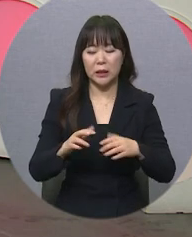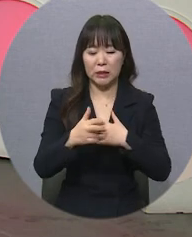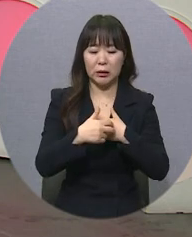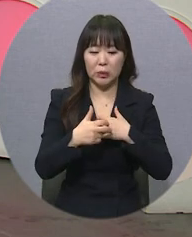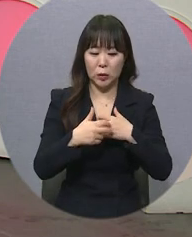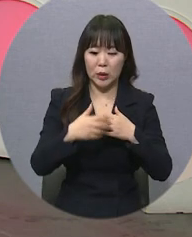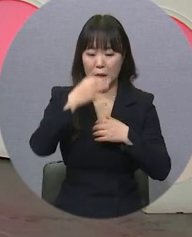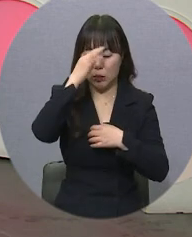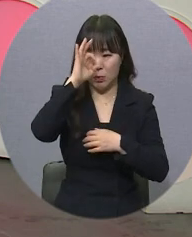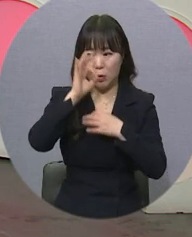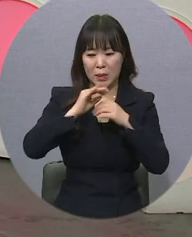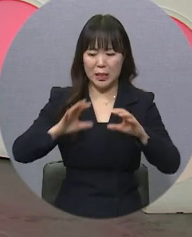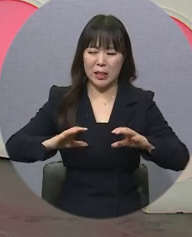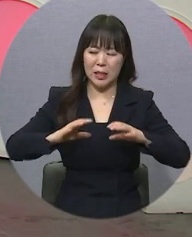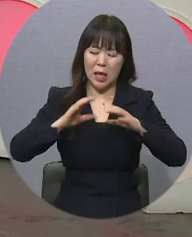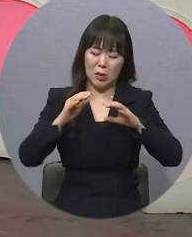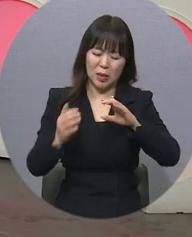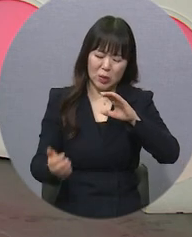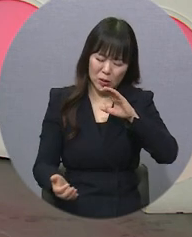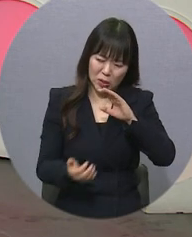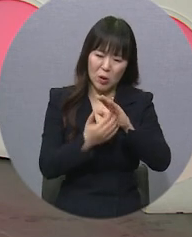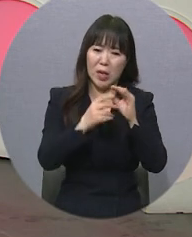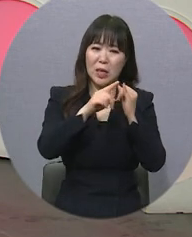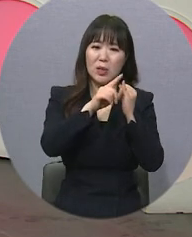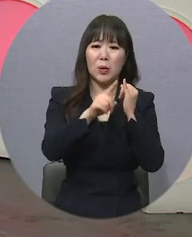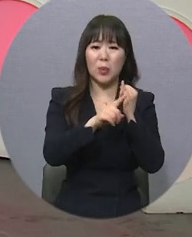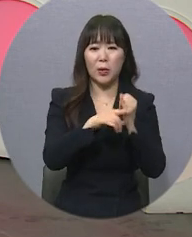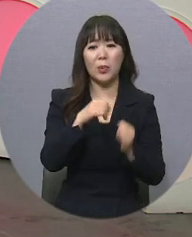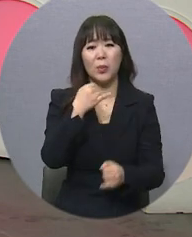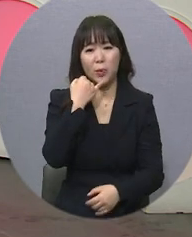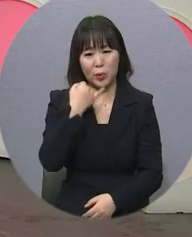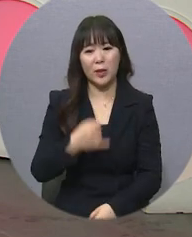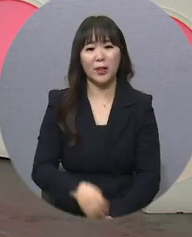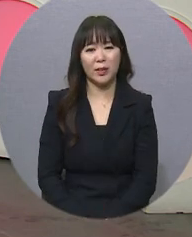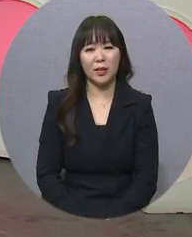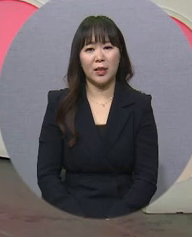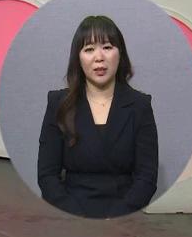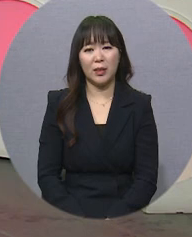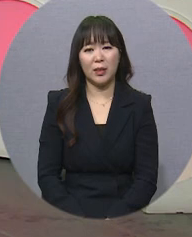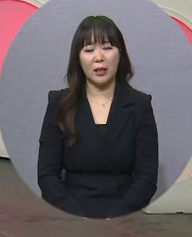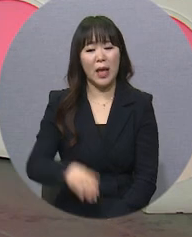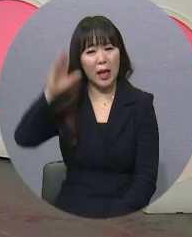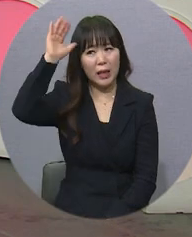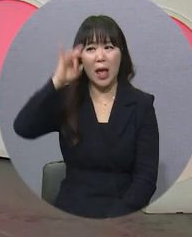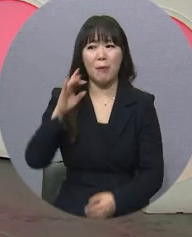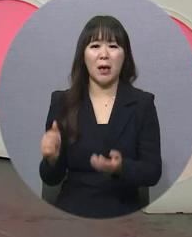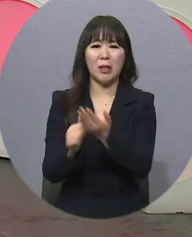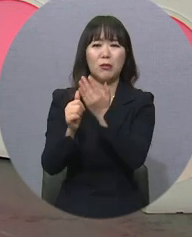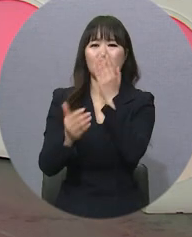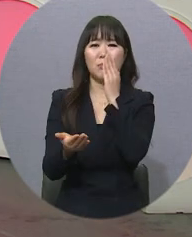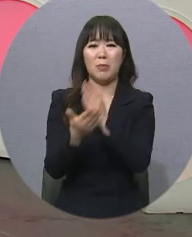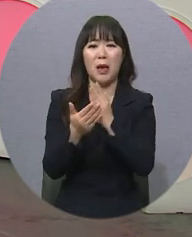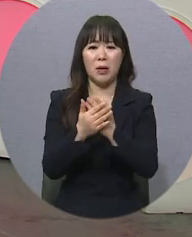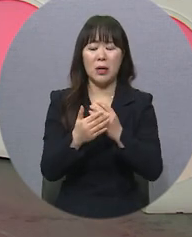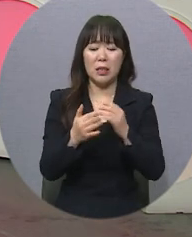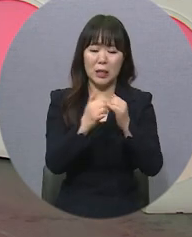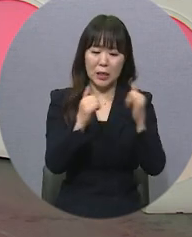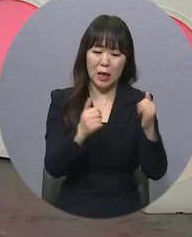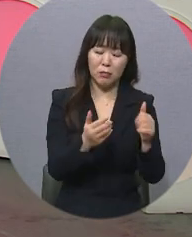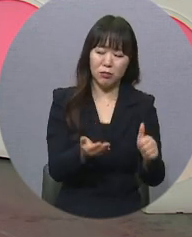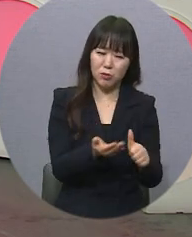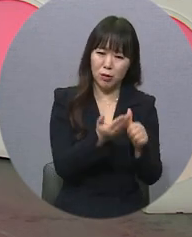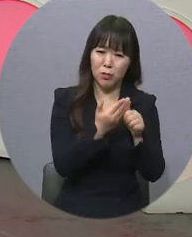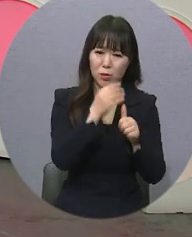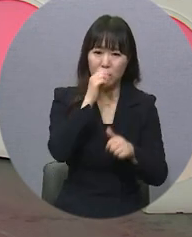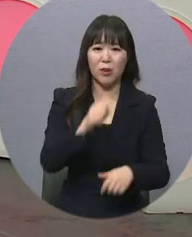최고예요. 그러니까 네. 임신해도 좋아요. 괜찮아요. 네. 개만 키우지 말고 애기 사람을 키우시죠.